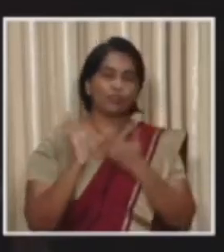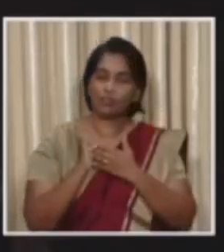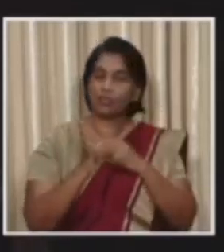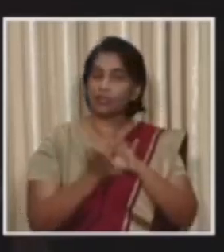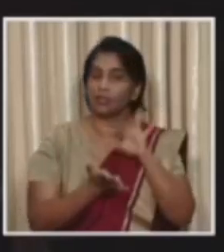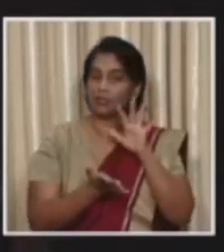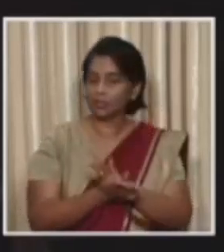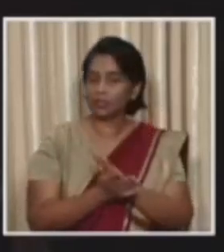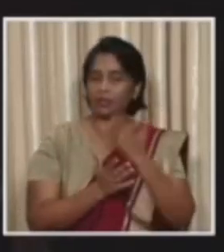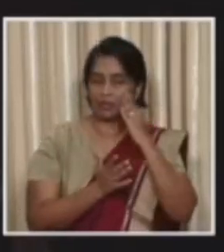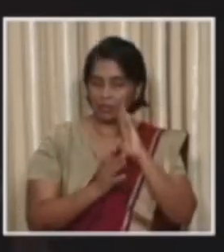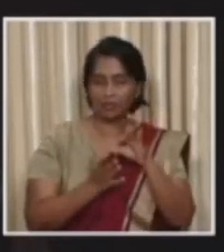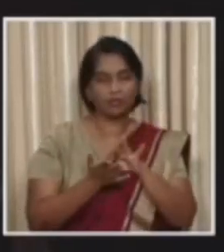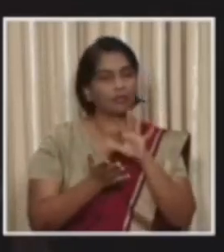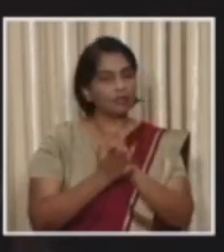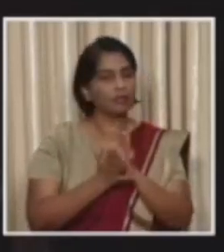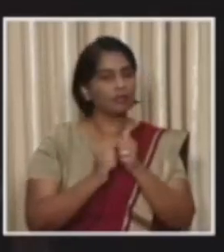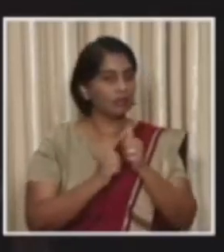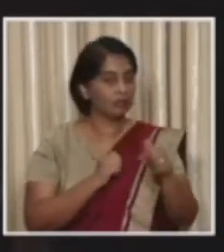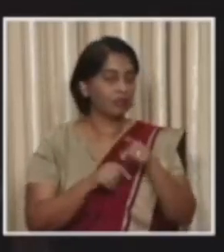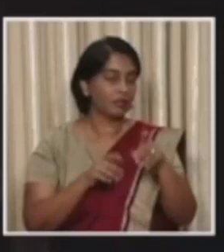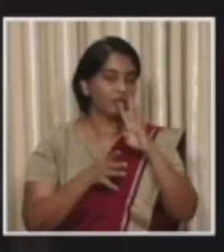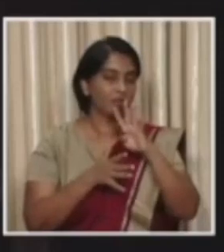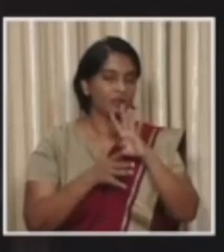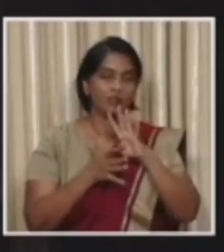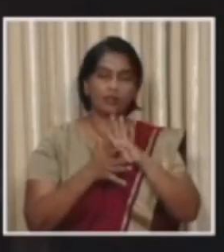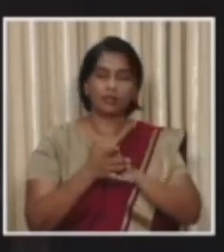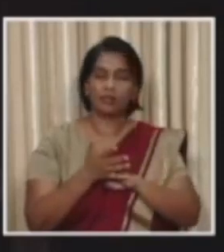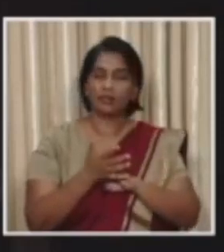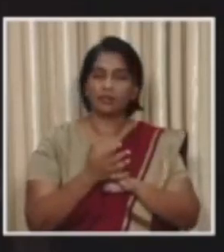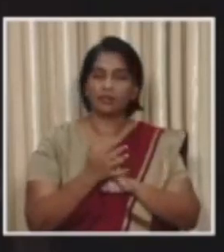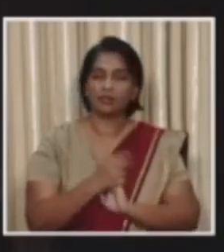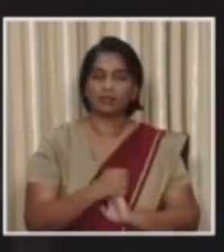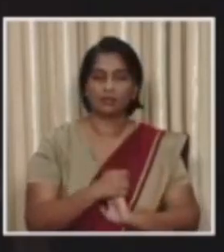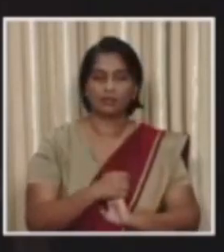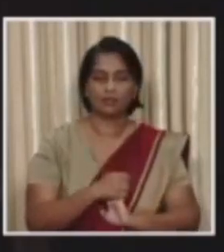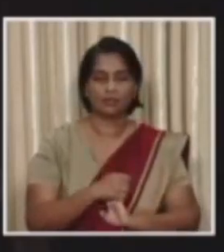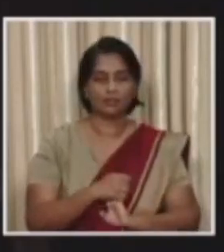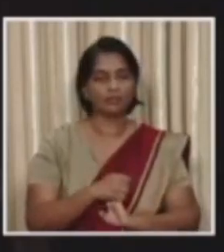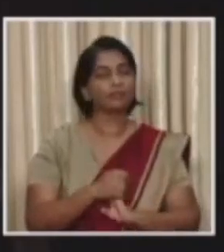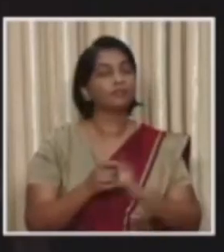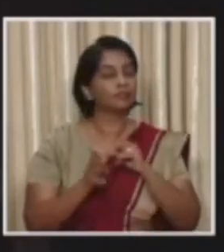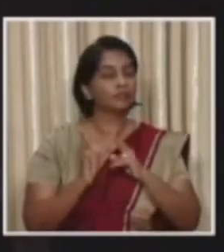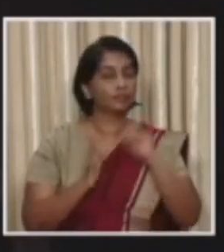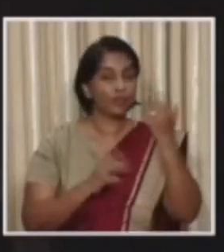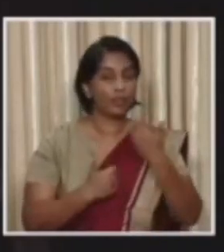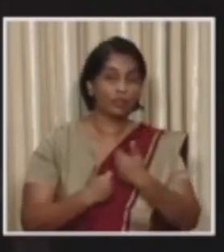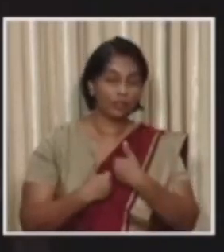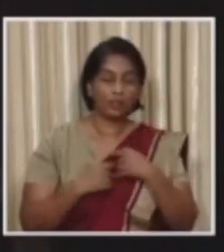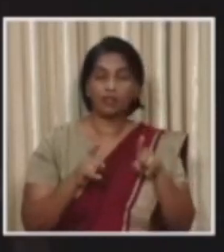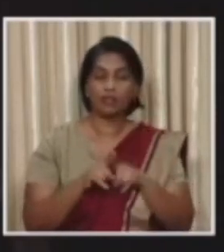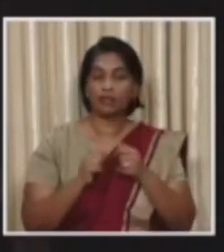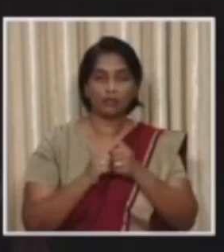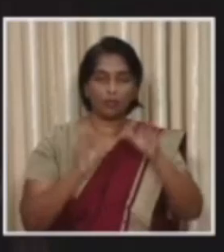වූ ස්වාධීන තීරණය හා ඒ අයවැය ඉදිරිගාමී යන අයවැයක් වීම මිසක් ජනප්‍රියවාදයට